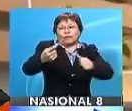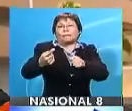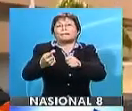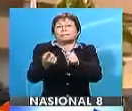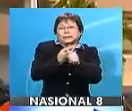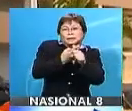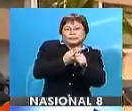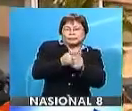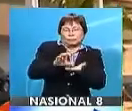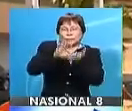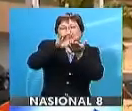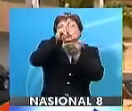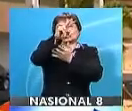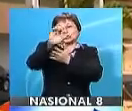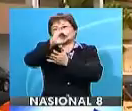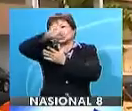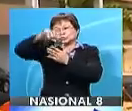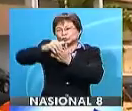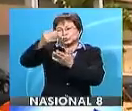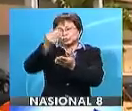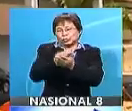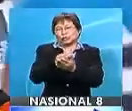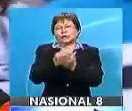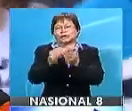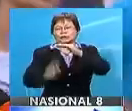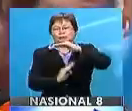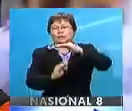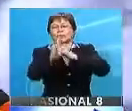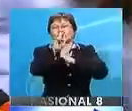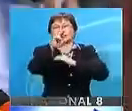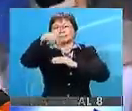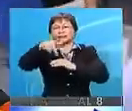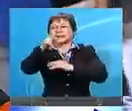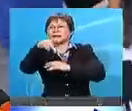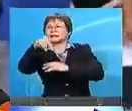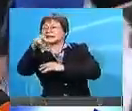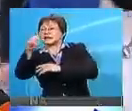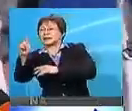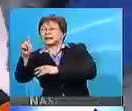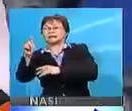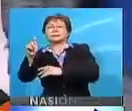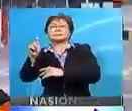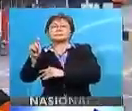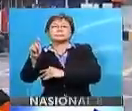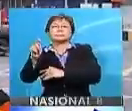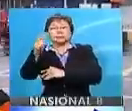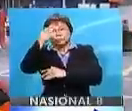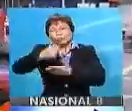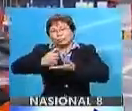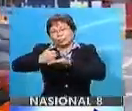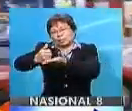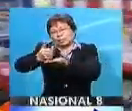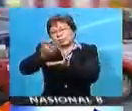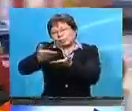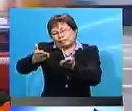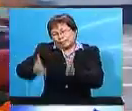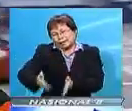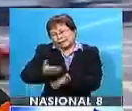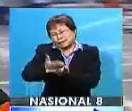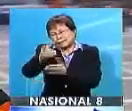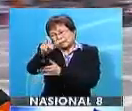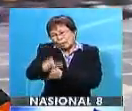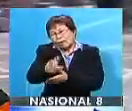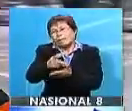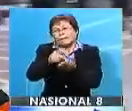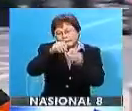yang diperuntukkan rm200 juta di bawah Kementerian kesejahteraan Bandar Perumahan dan kerajaan tempatan bagi membantu pembeli rumah mampu milik